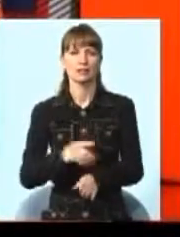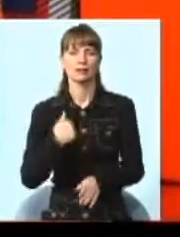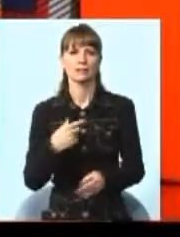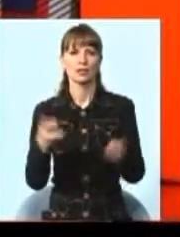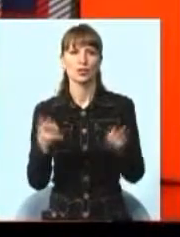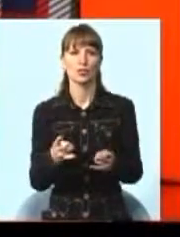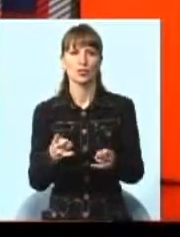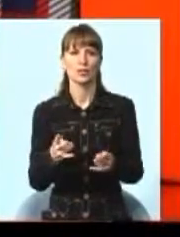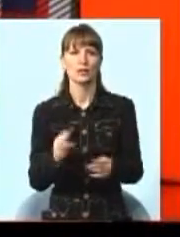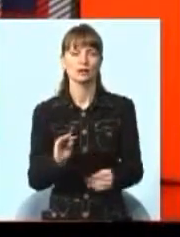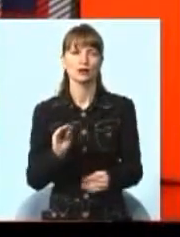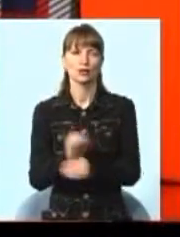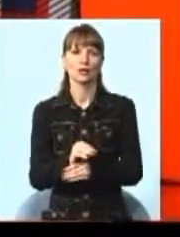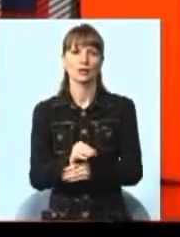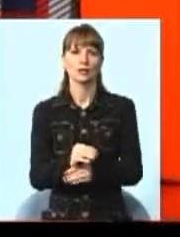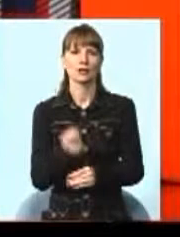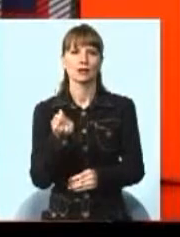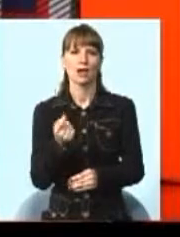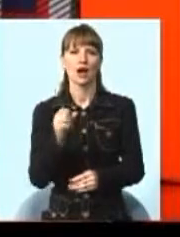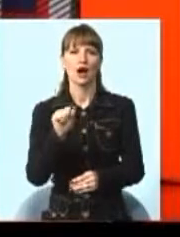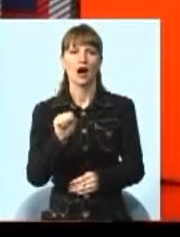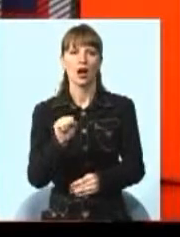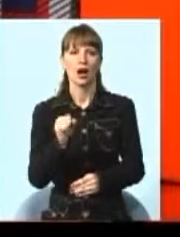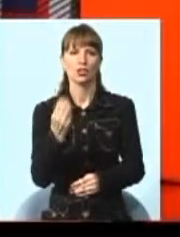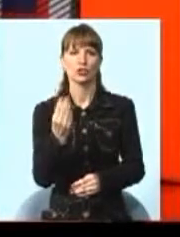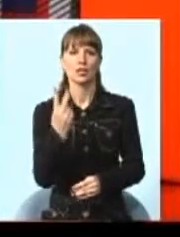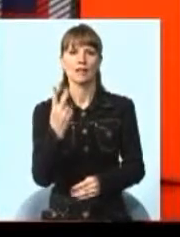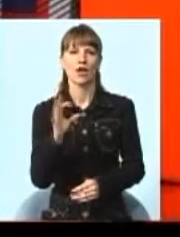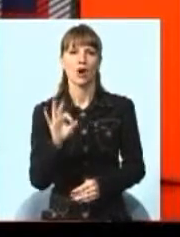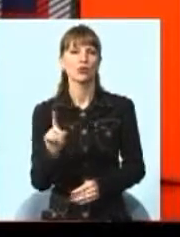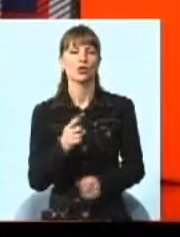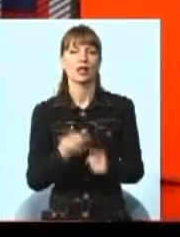знадобиться туди додати трошки H2O. Що таке H2O?